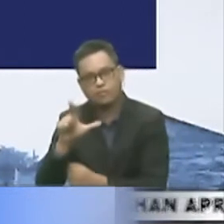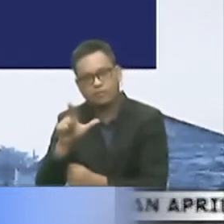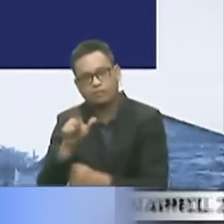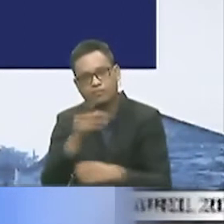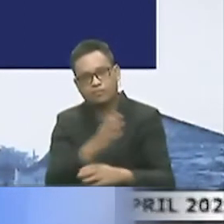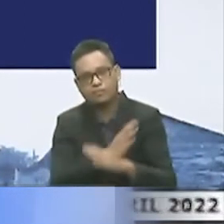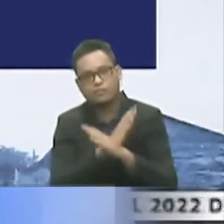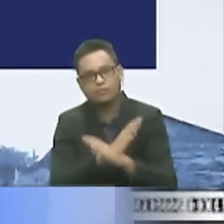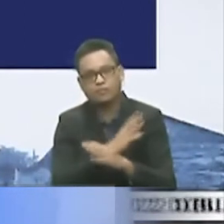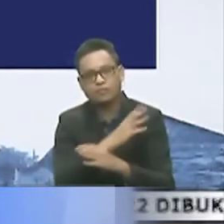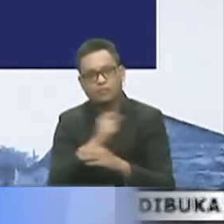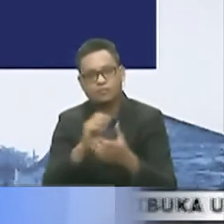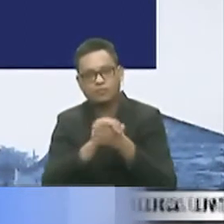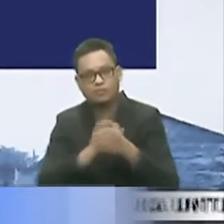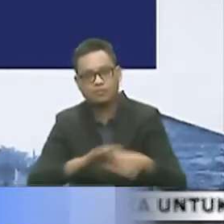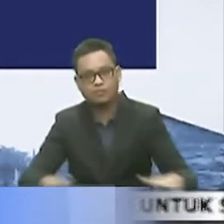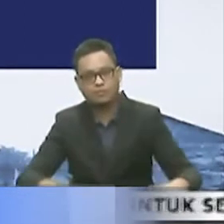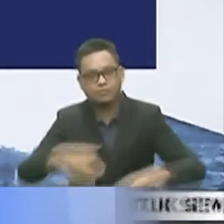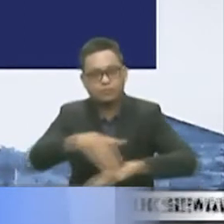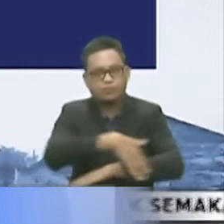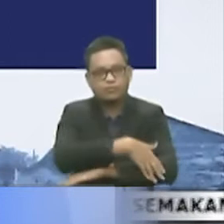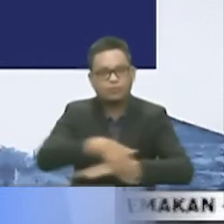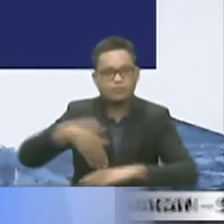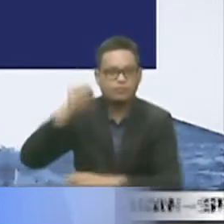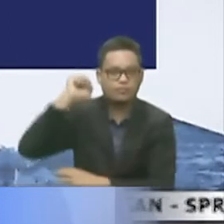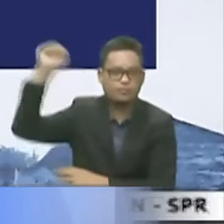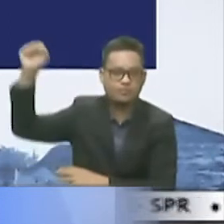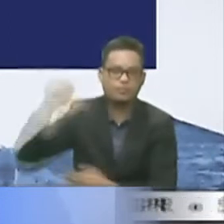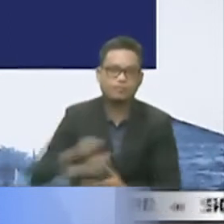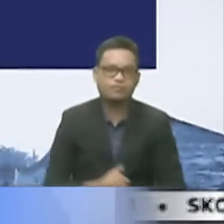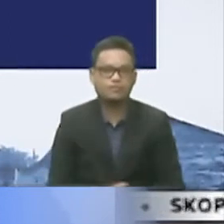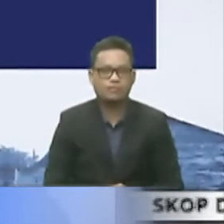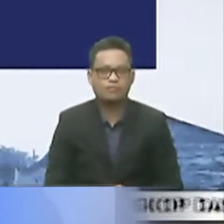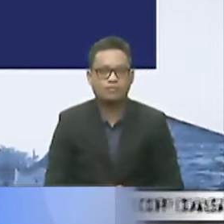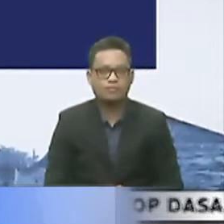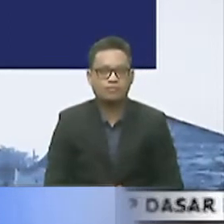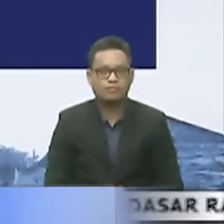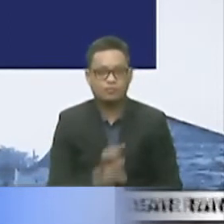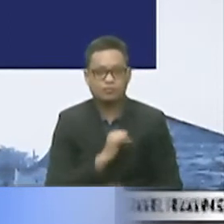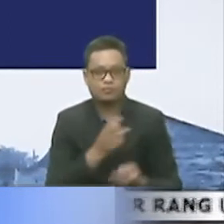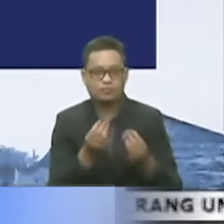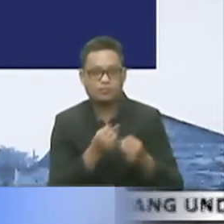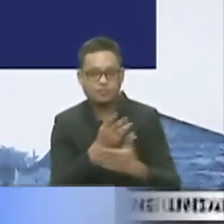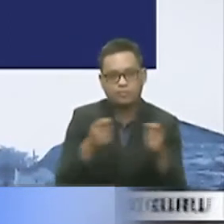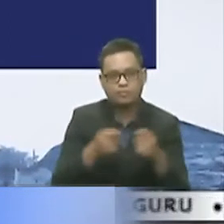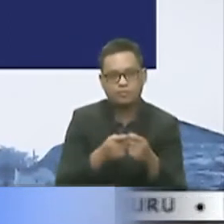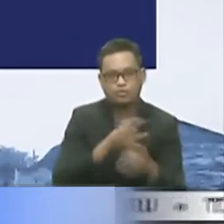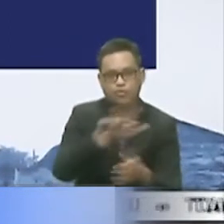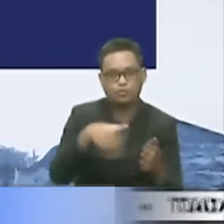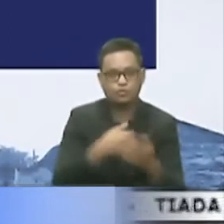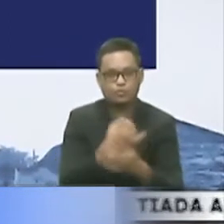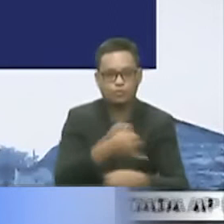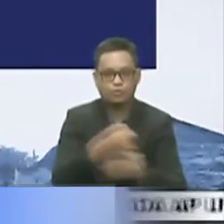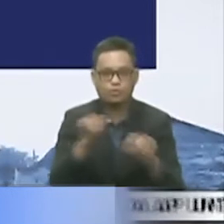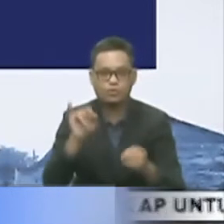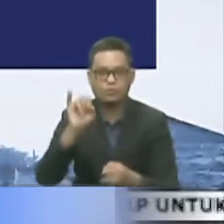诉求，包括加强边境管控、重新检讨涉及我国、印尼和菲律宾的三边合作协议。另一